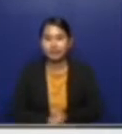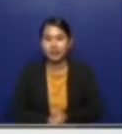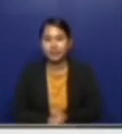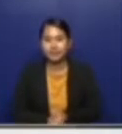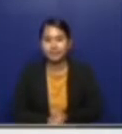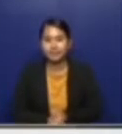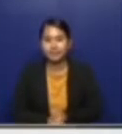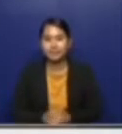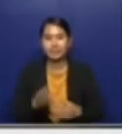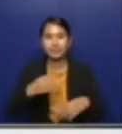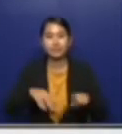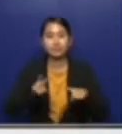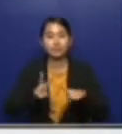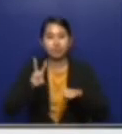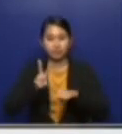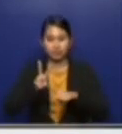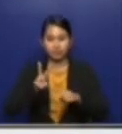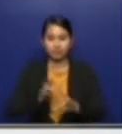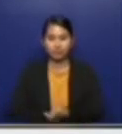ด็นที่2